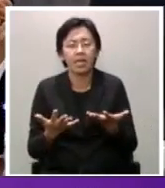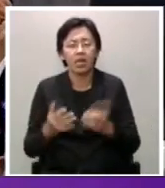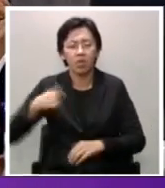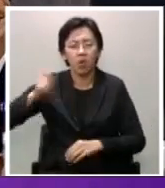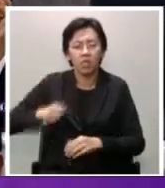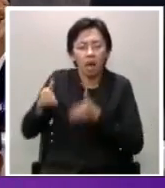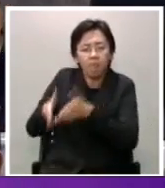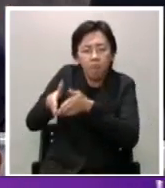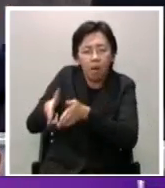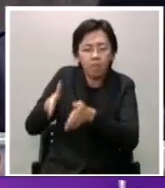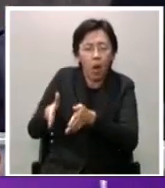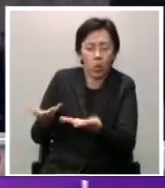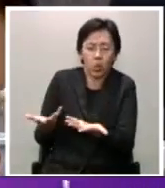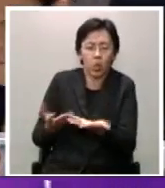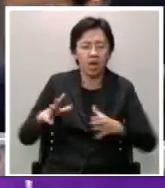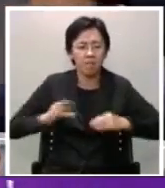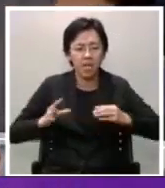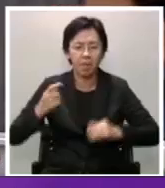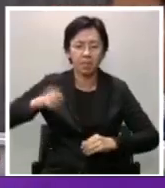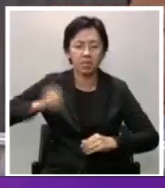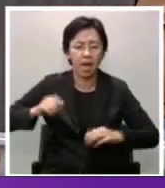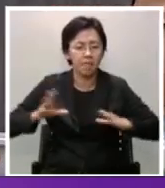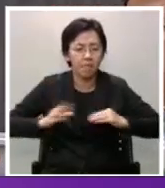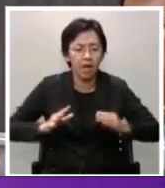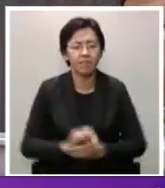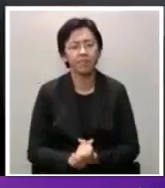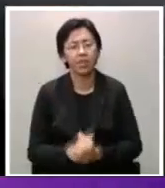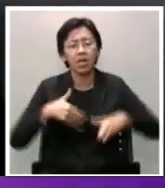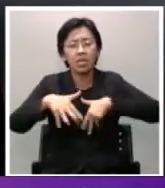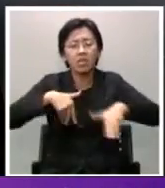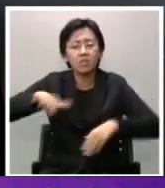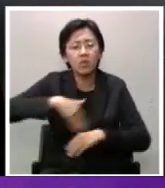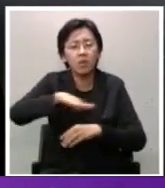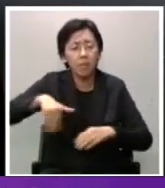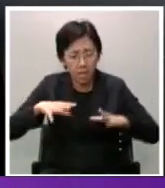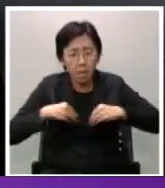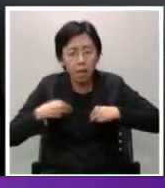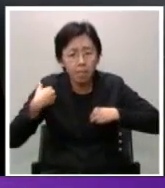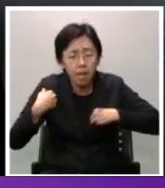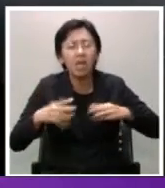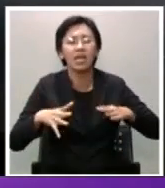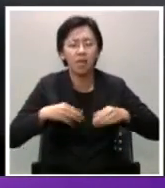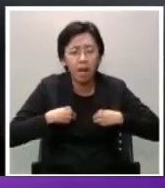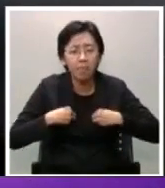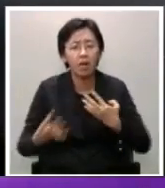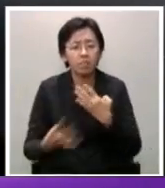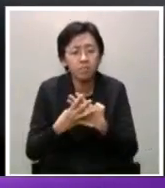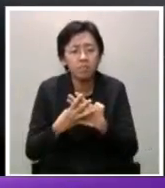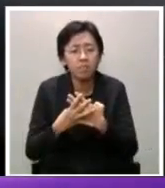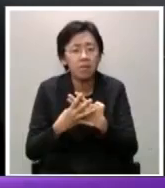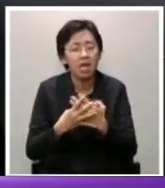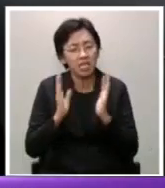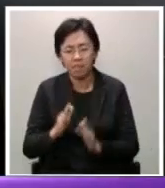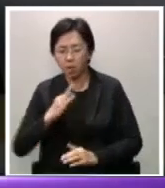การต่างๆไม่ยอมรับกระบวนการยุติธรรมบ้างถ้าเป็นชาวบ้านทั่วไปเขายอมรับไหมครับเขายอมรับหมดอ่ะเขาติดคุกอ่ะแต่บางค